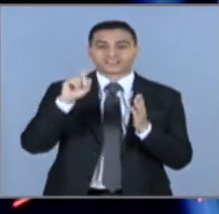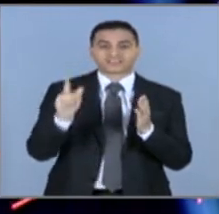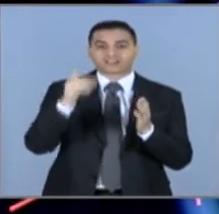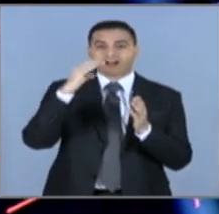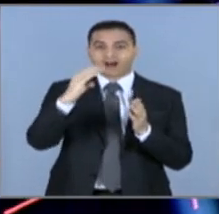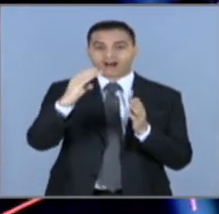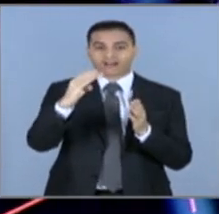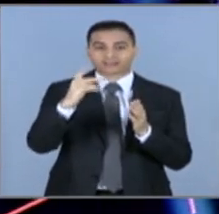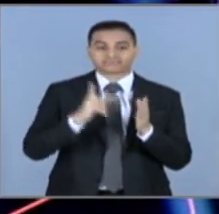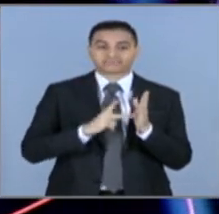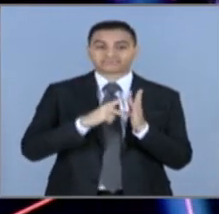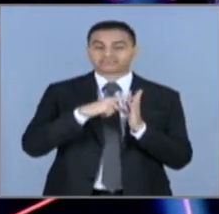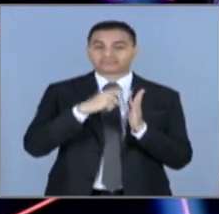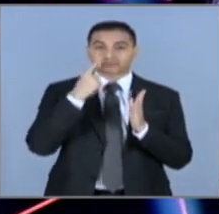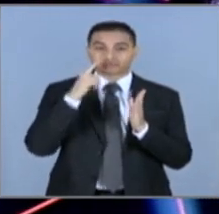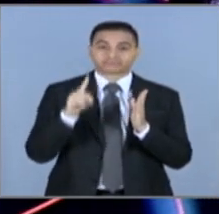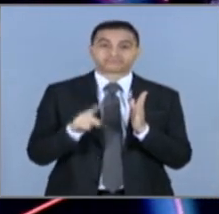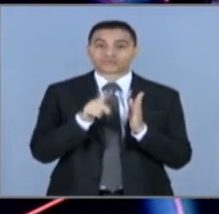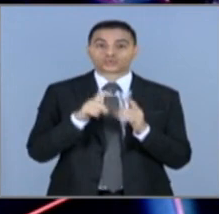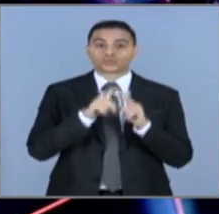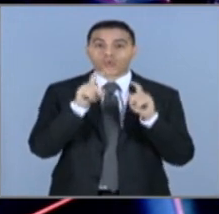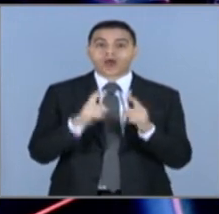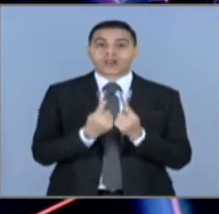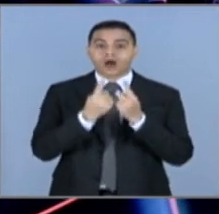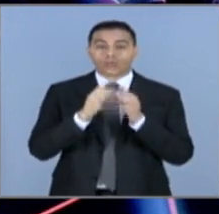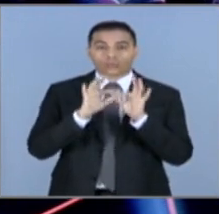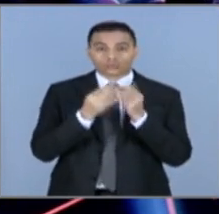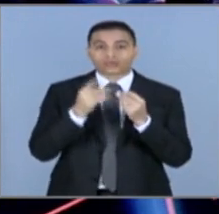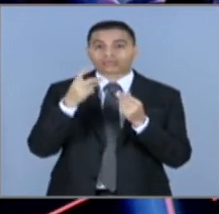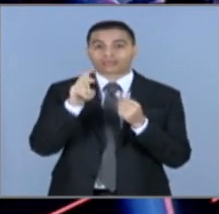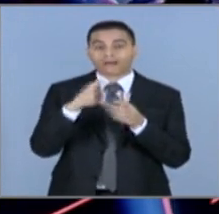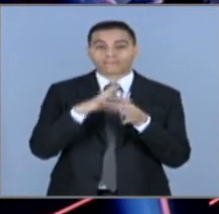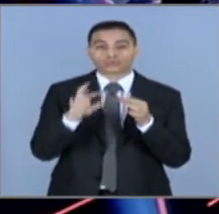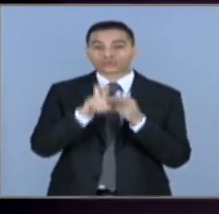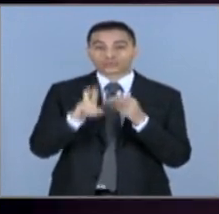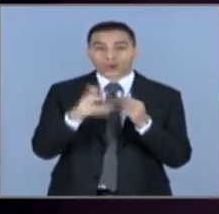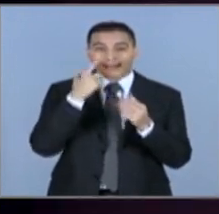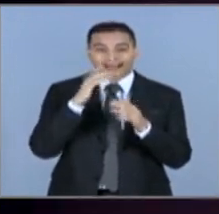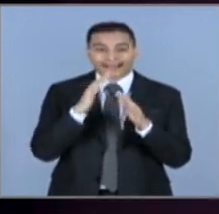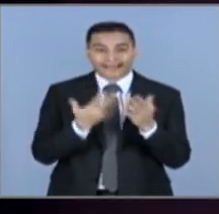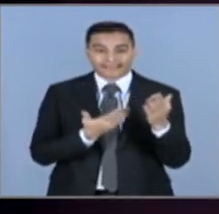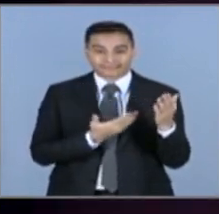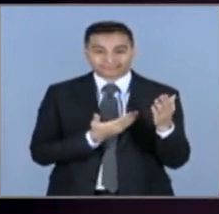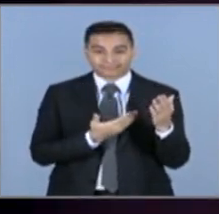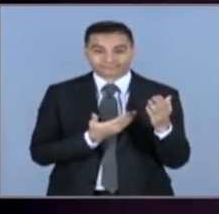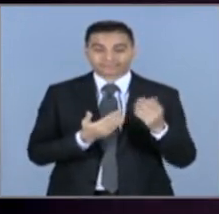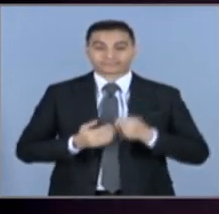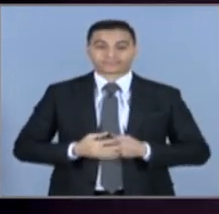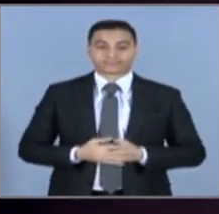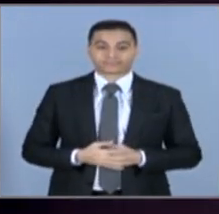مصطفى طه، والسؤال الأول لعيلة طه، وموضوع السؤال إيه؟